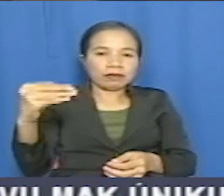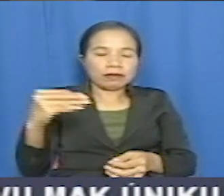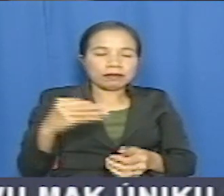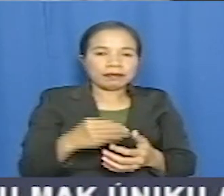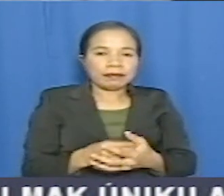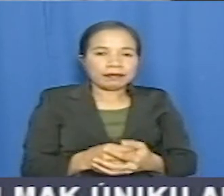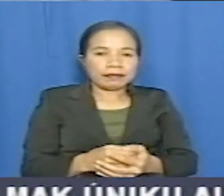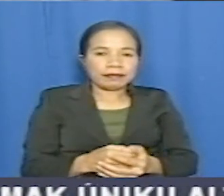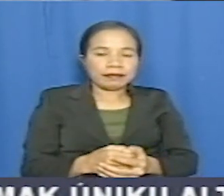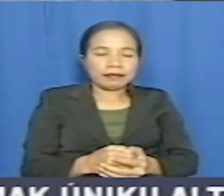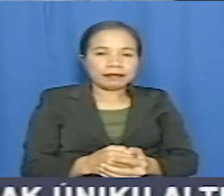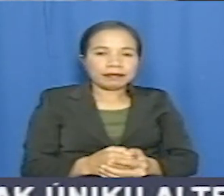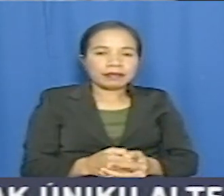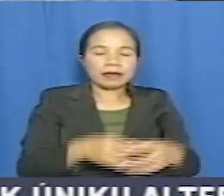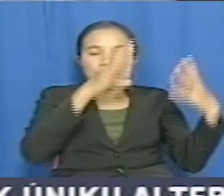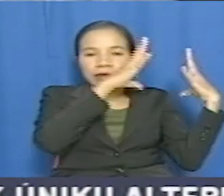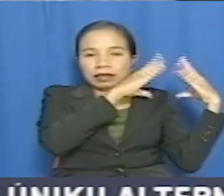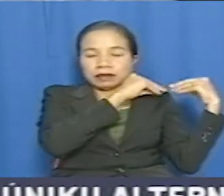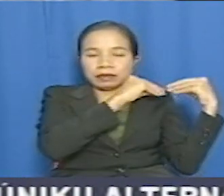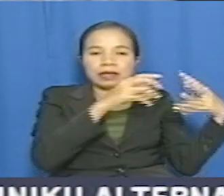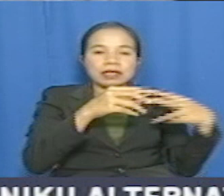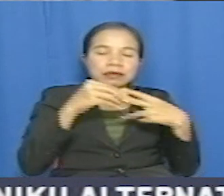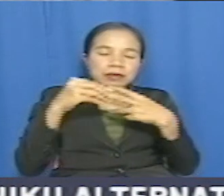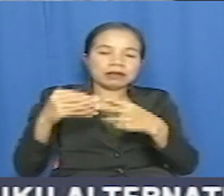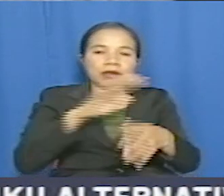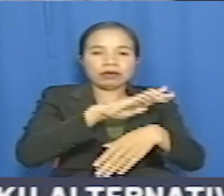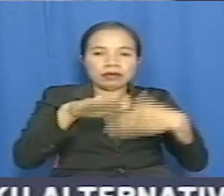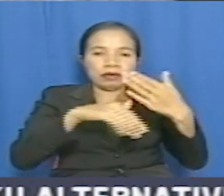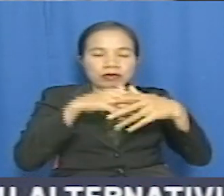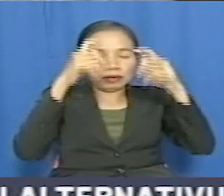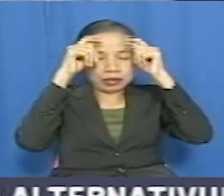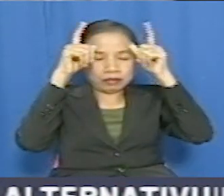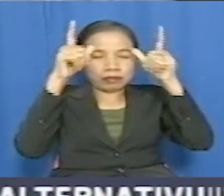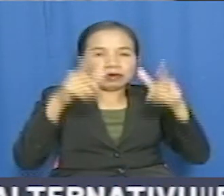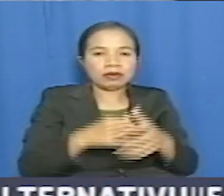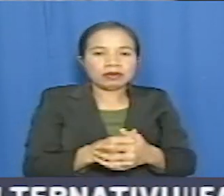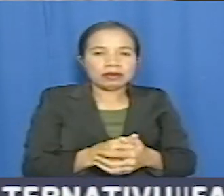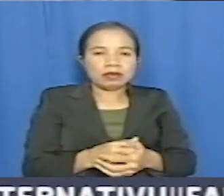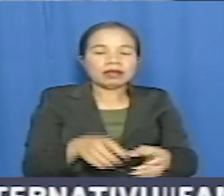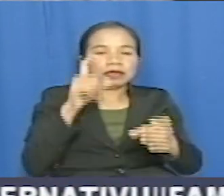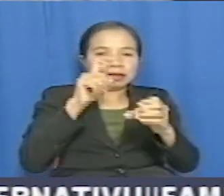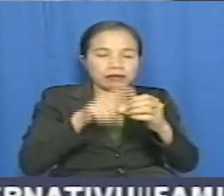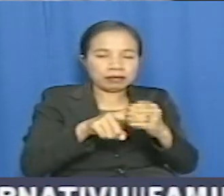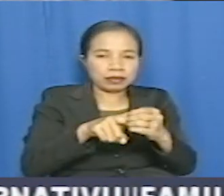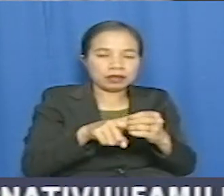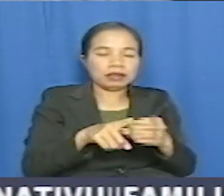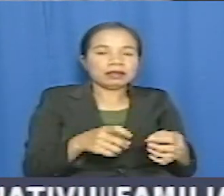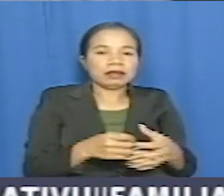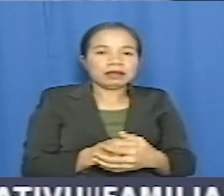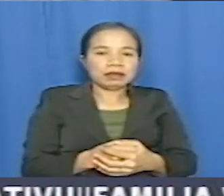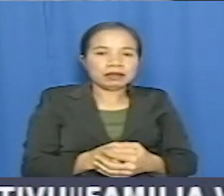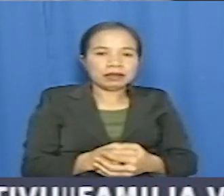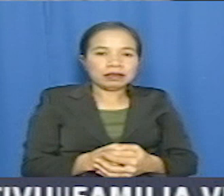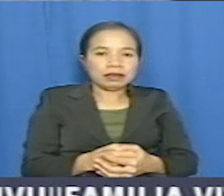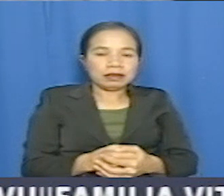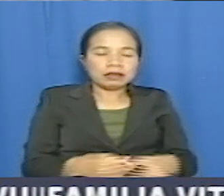matak dirai tenia esperanza liliu wayam timor tomak katak mina na abang baro heta se